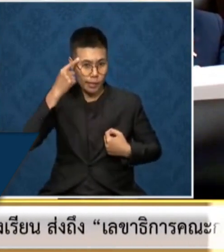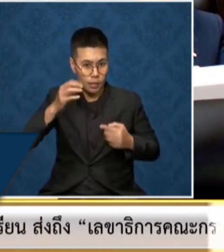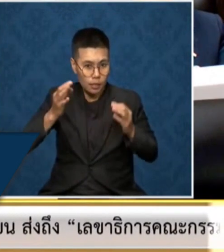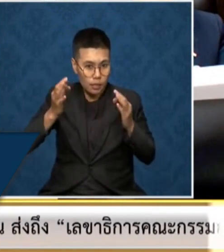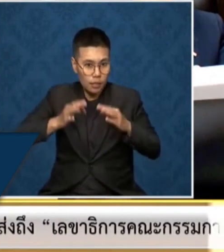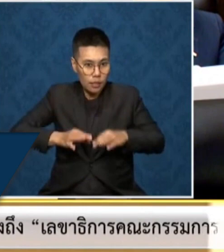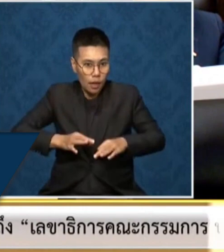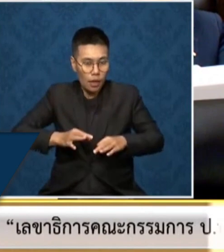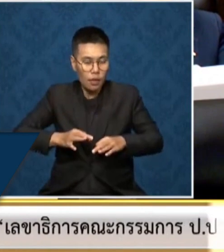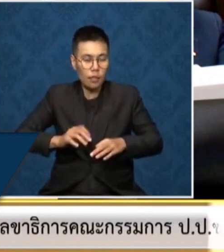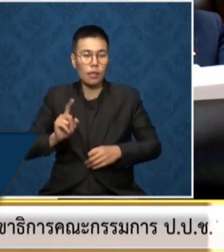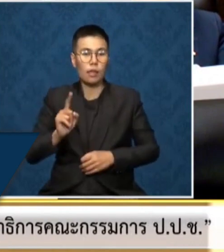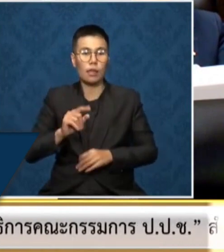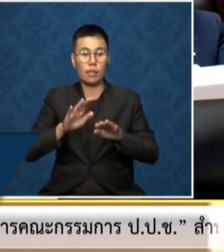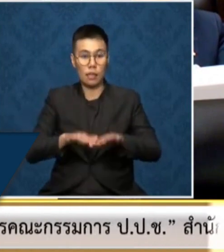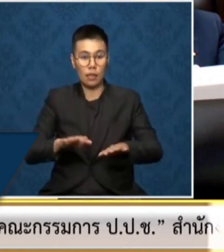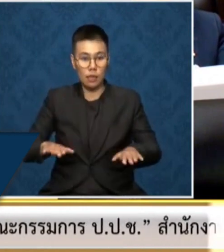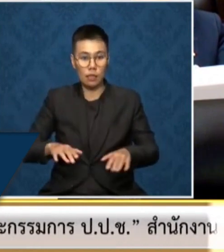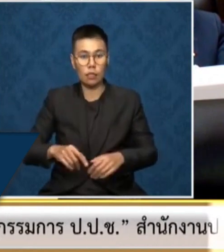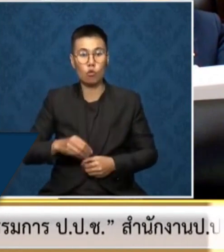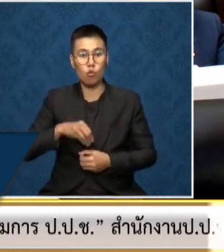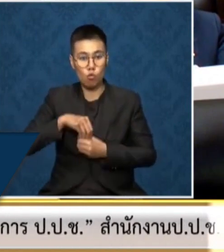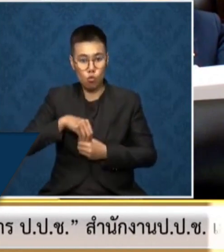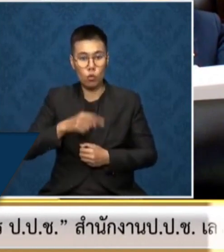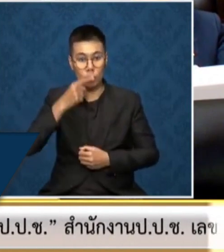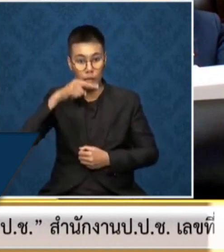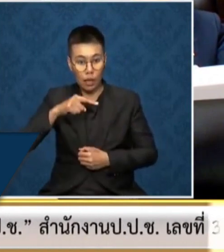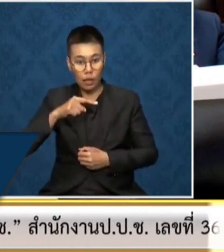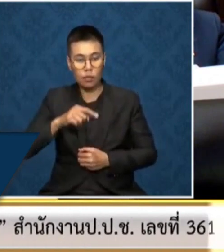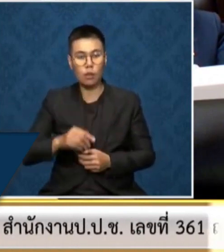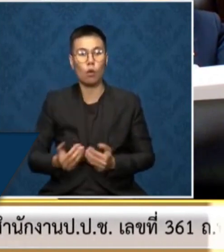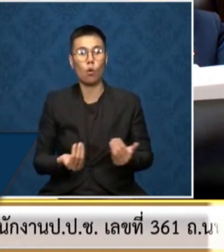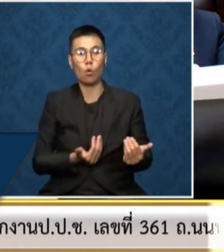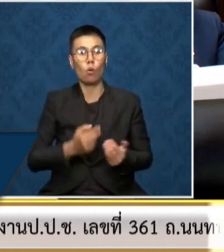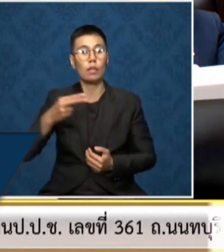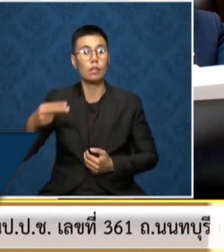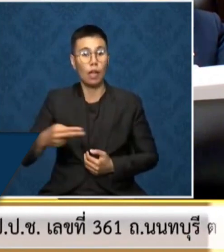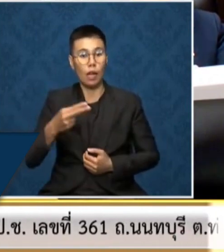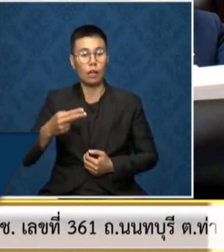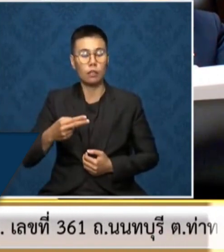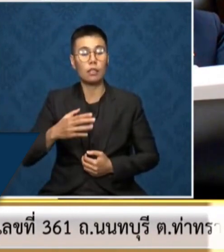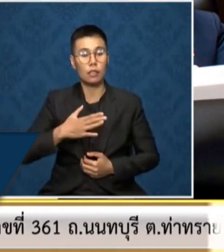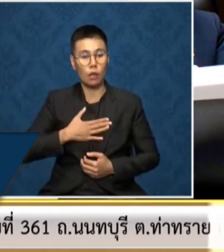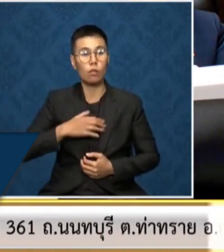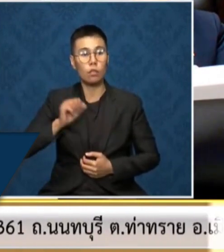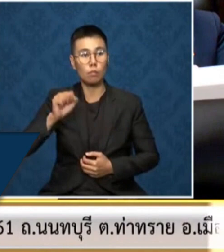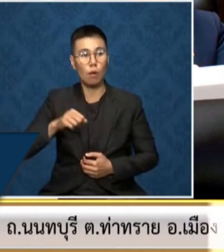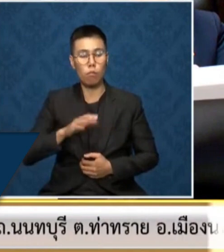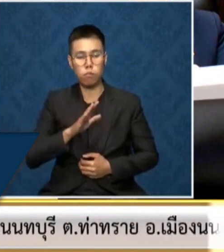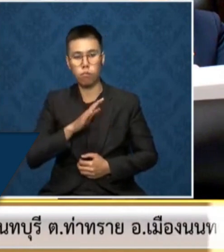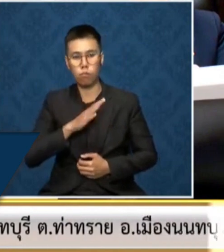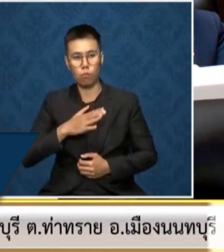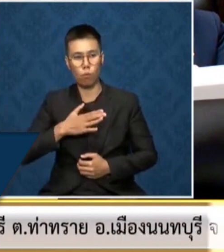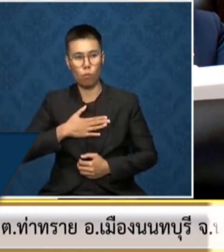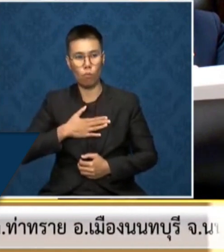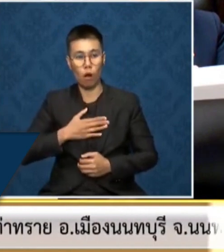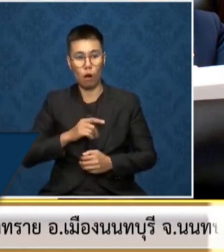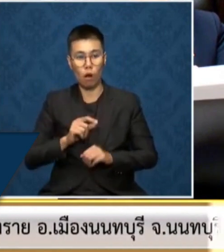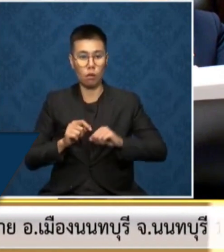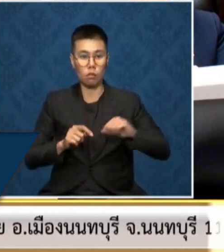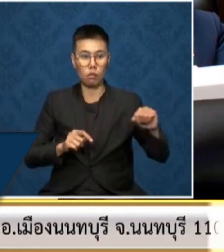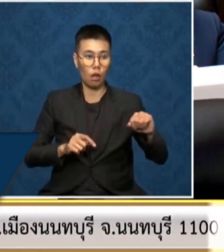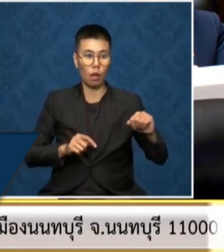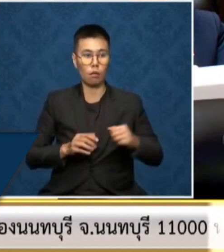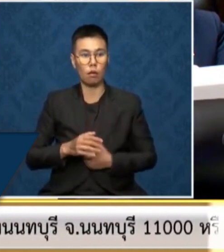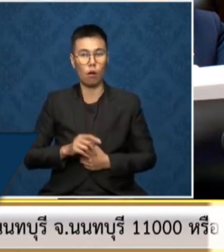ว่าทุกคนที่เป็เด็ในประเทศแห่งนี้เขาคอลูกหลายของเรา หอไม่ผมหนไ่ตรอดนะครัวันนี้ไมมีการหัน